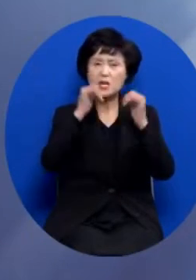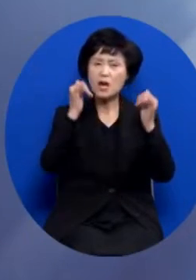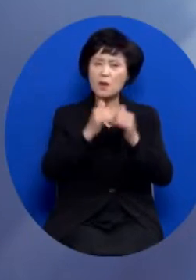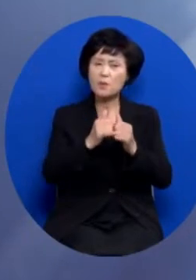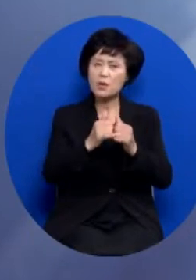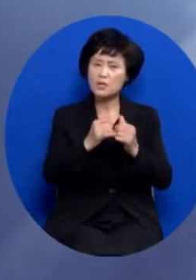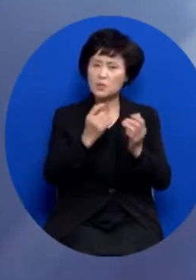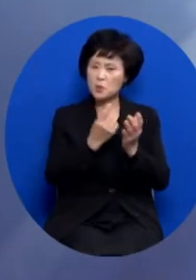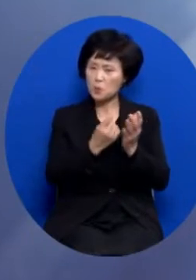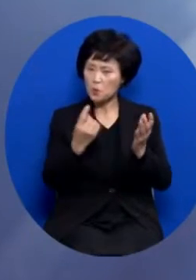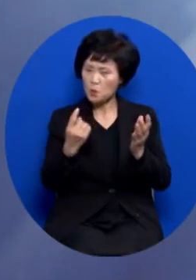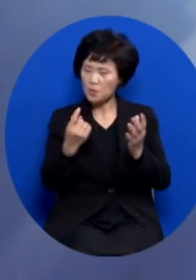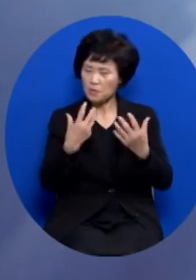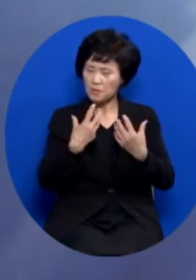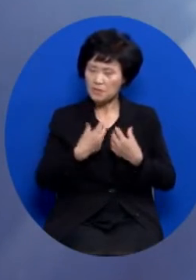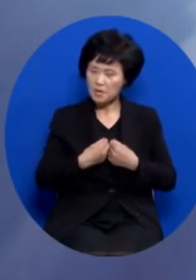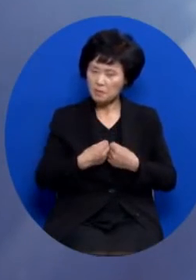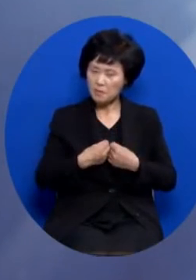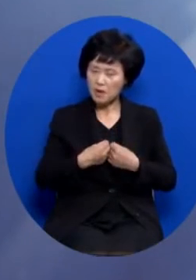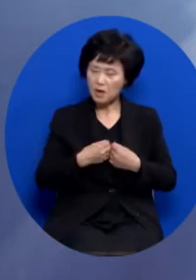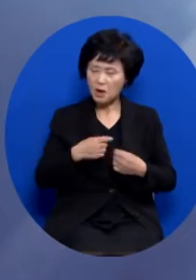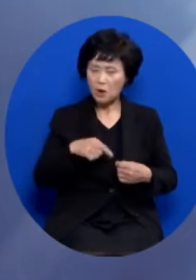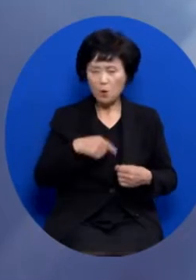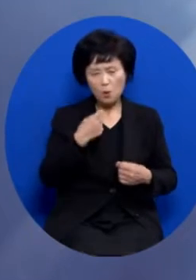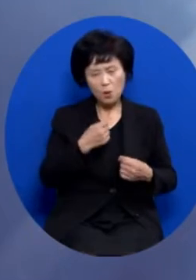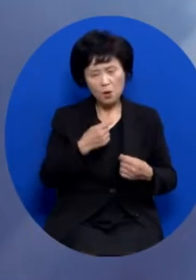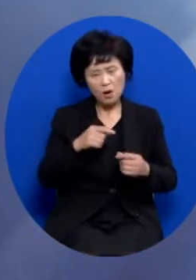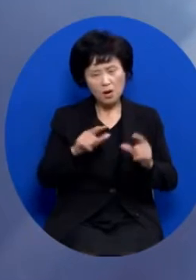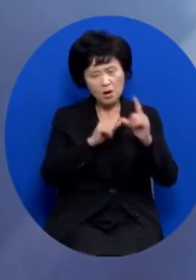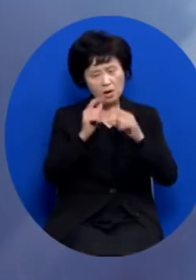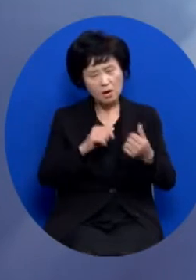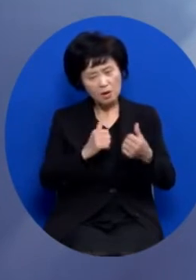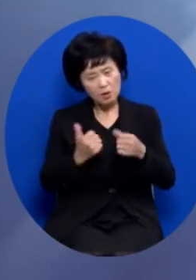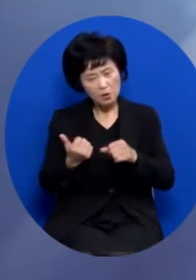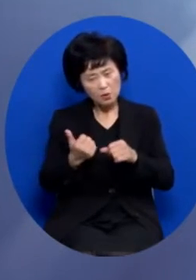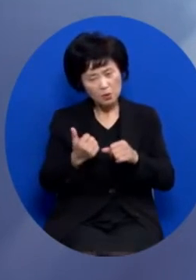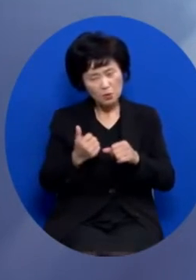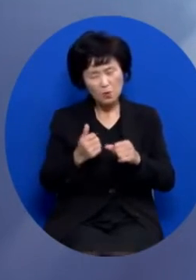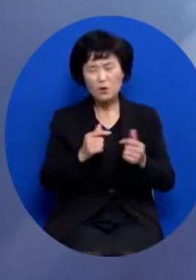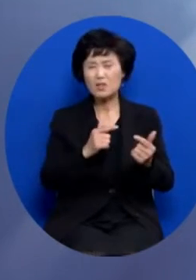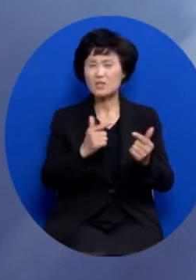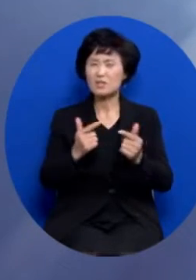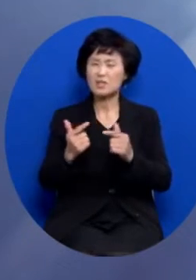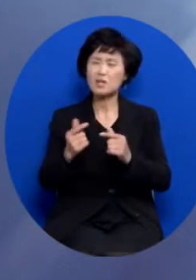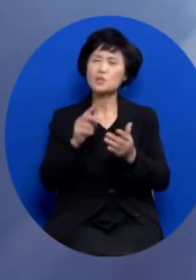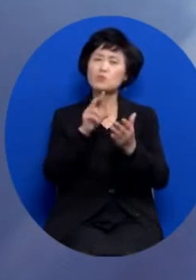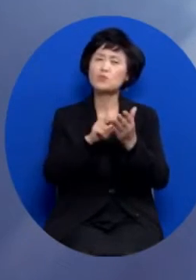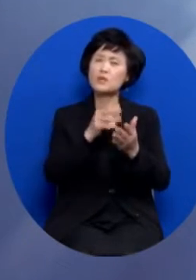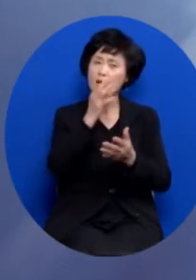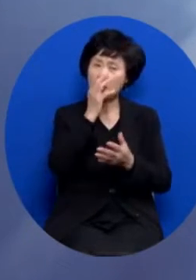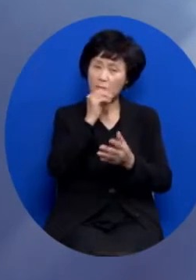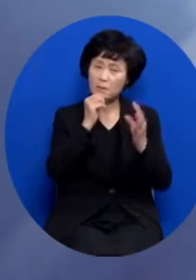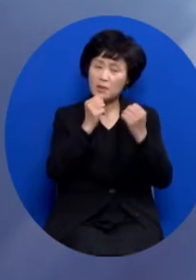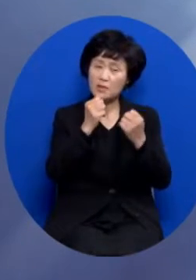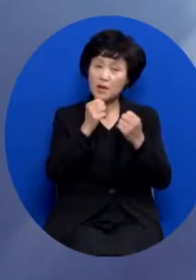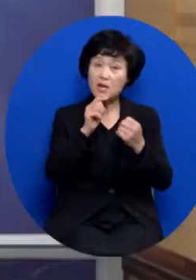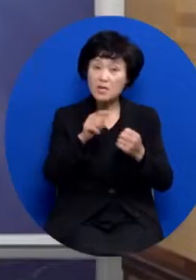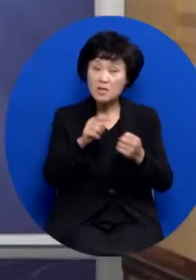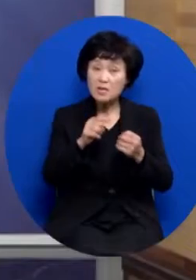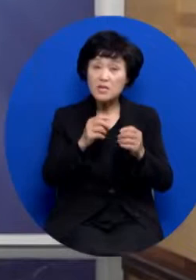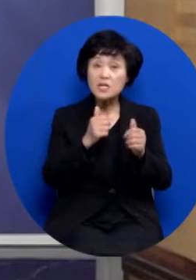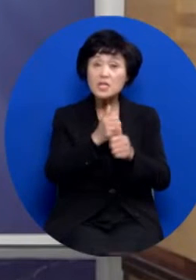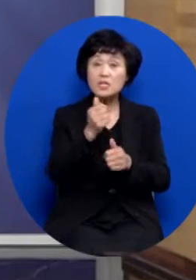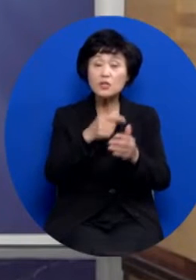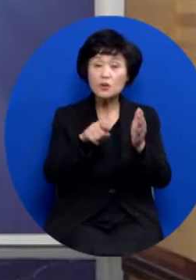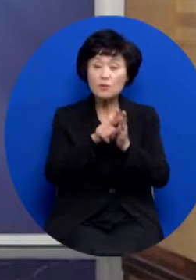따른 흔히 고독사 또는 절망사가 확산되고 있기 때문에 이러한 것을 넘어서기 위해서는 연대와 통합인데요. 또